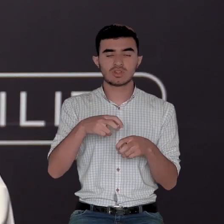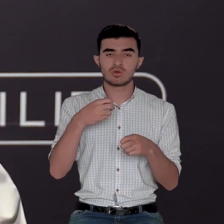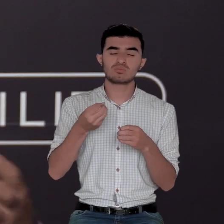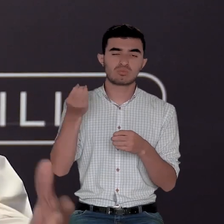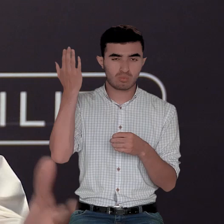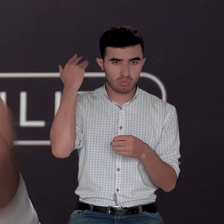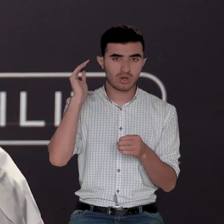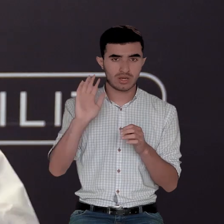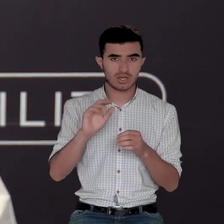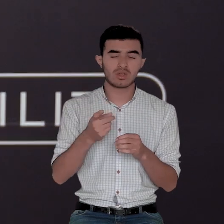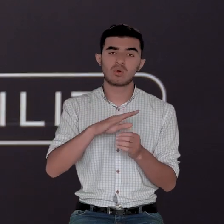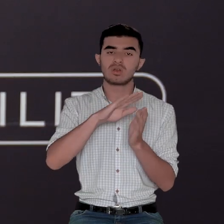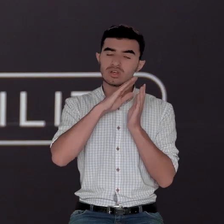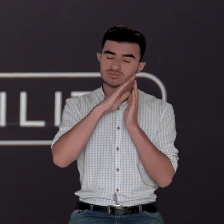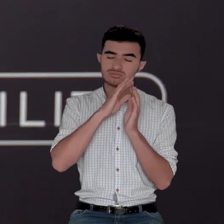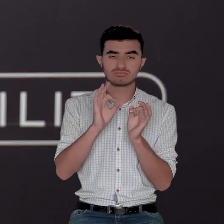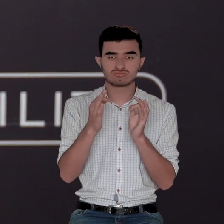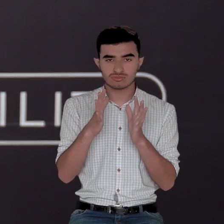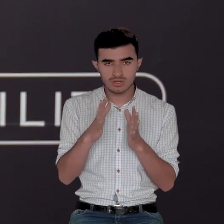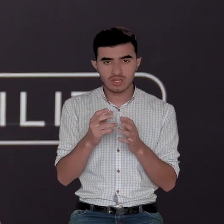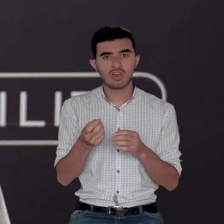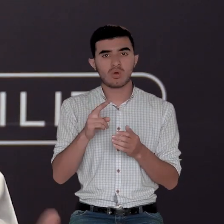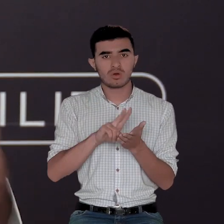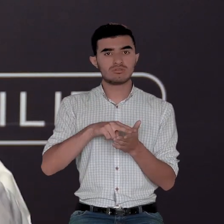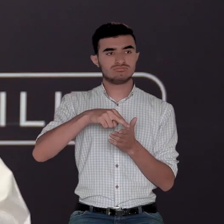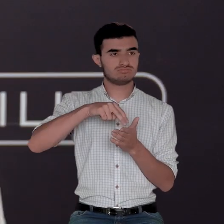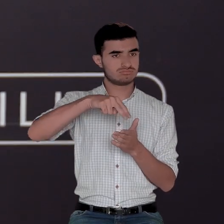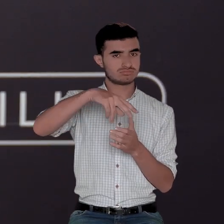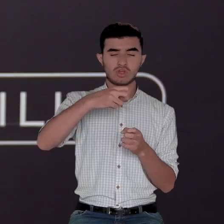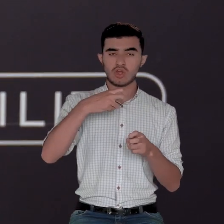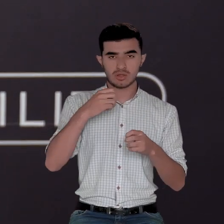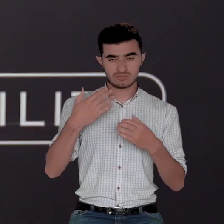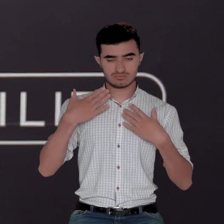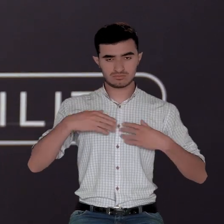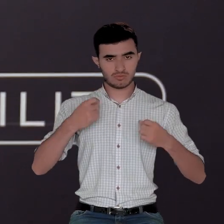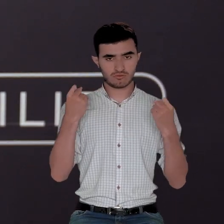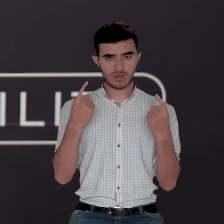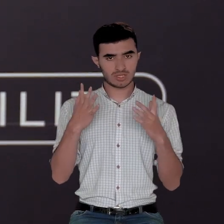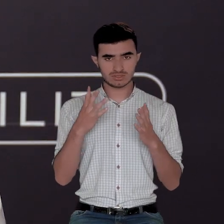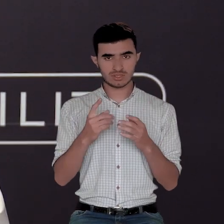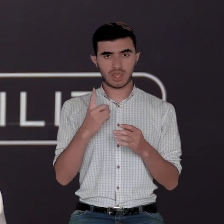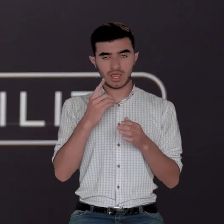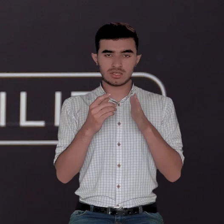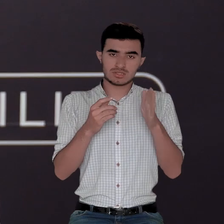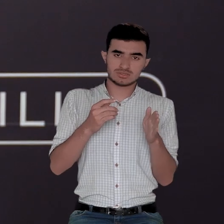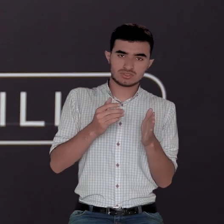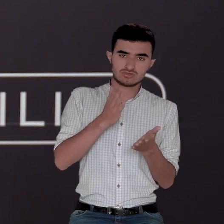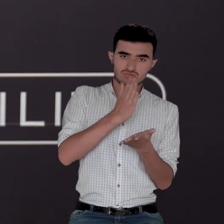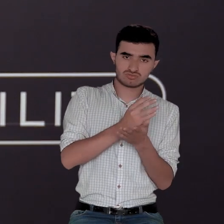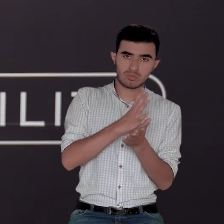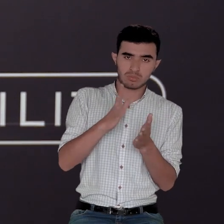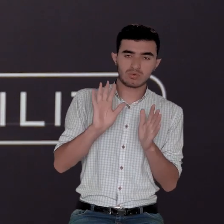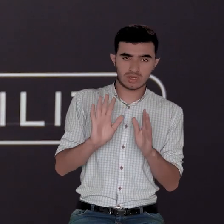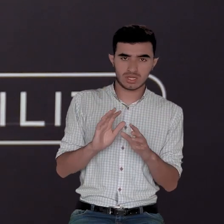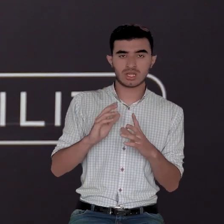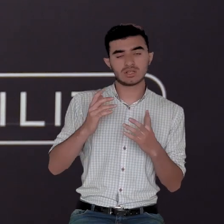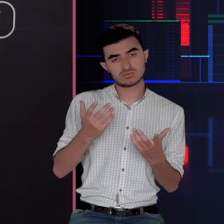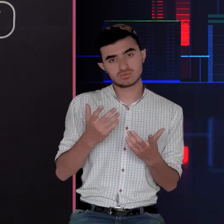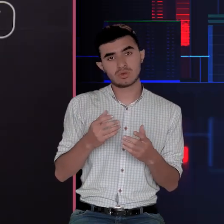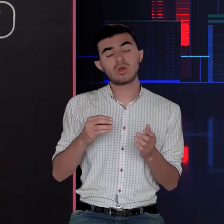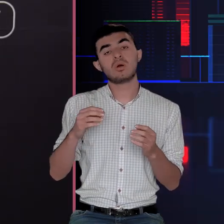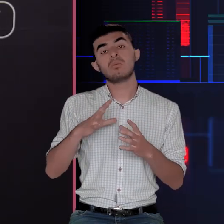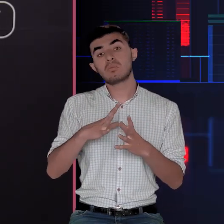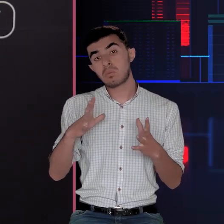है, कई दफ़ा हमारे खड़े होने का पोस्चर अच्छा नहीं है, एक टांग पे ज़्यादा जोर दे रहे हैं. सो मोस्ट ऑफ द टाइम 90% ऑफ द